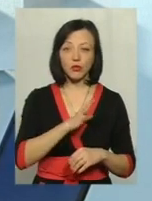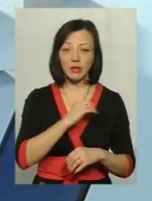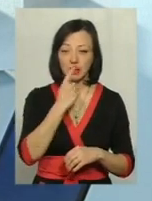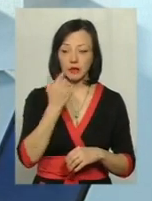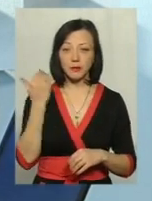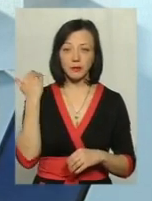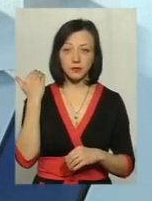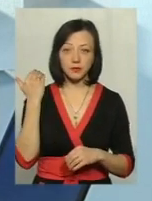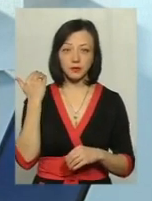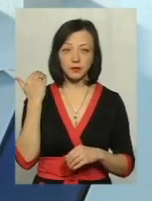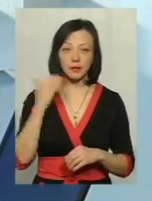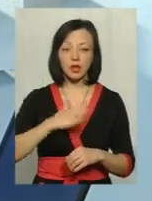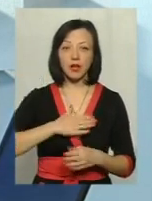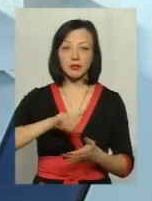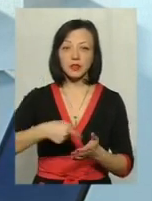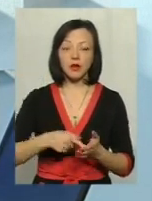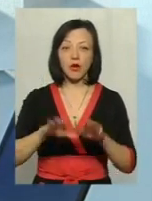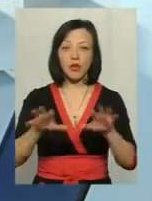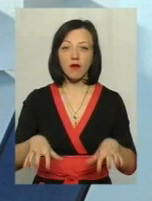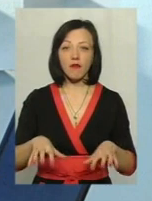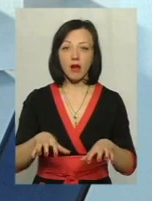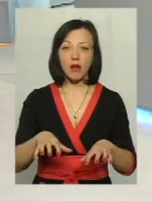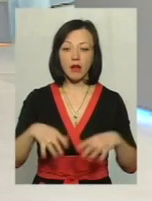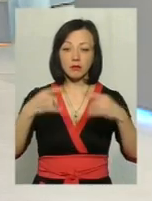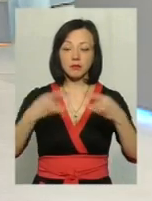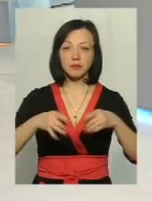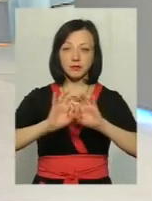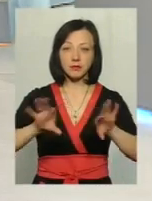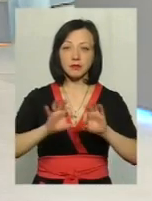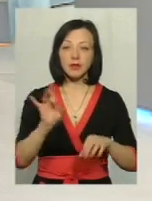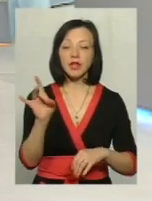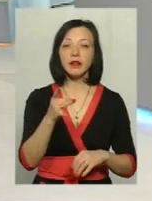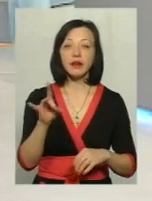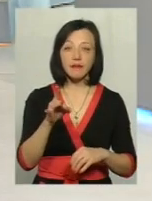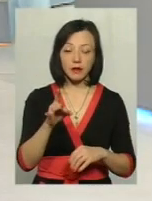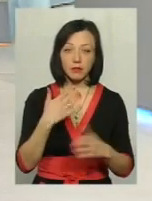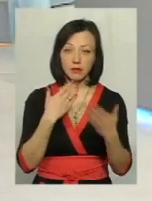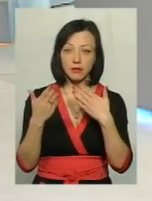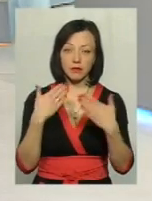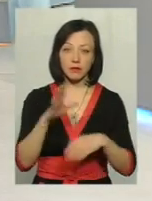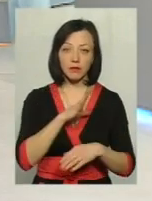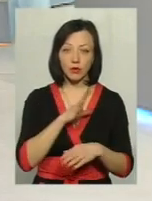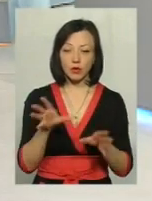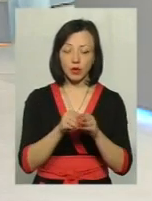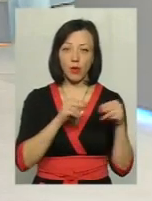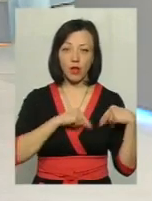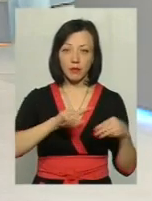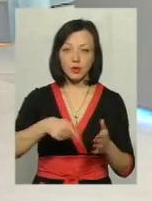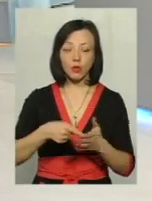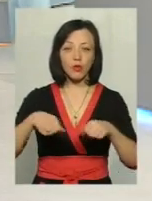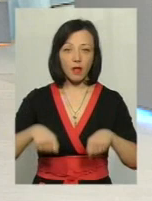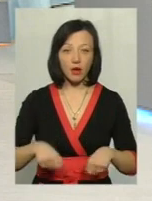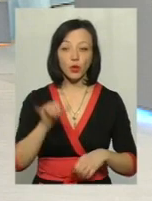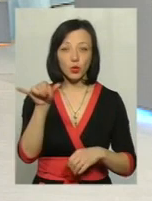давно наш міський голова проводив телеміст з Рівнем. з колегами, з міською